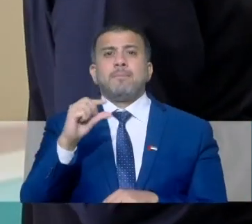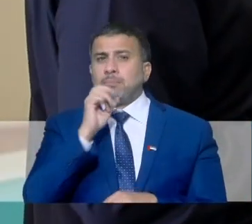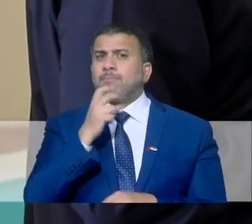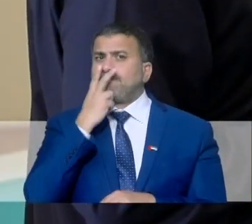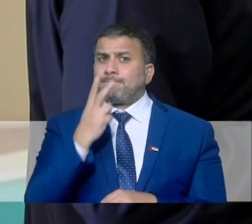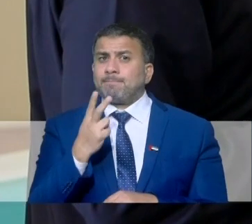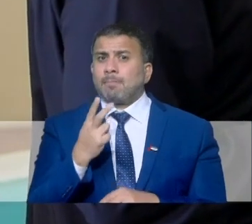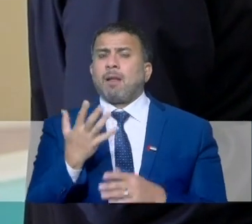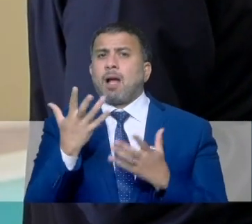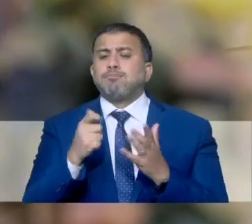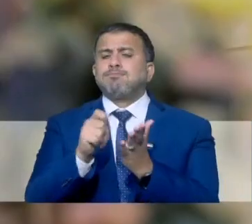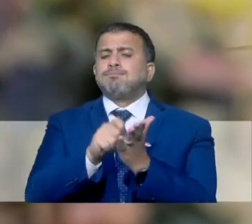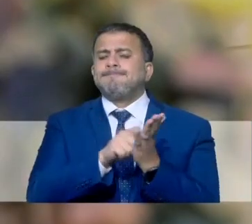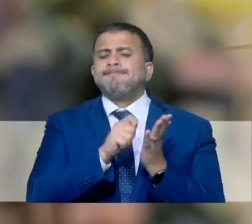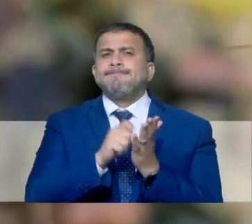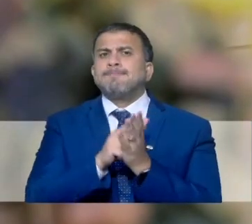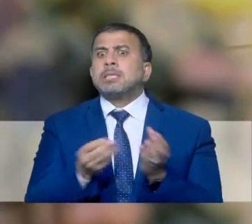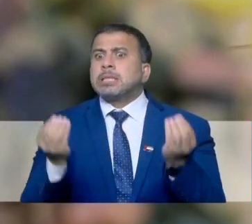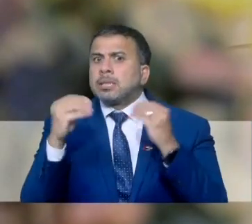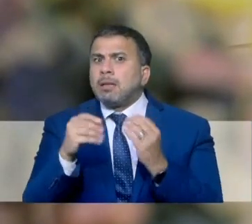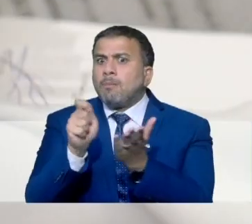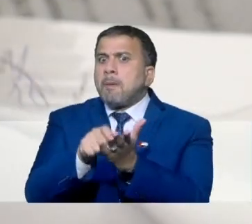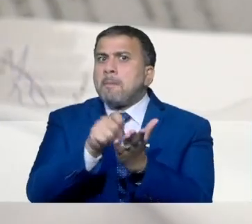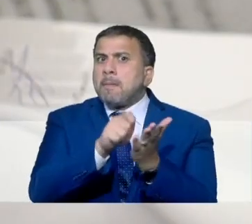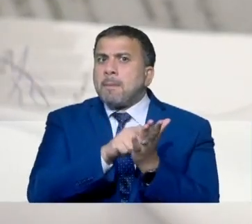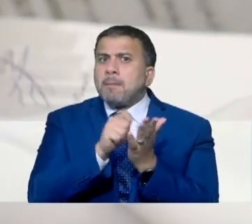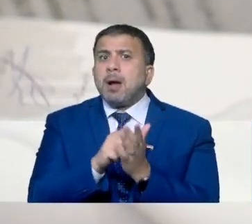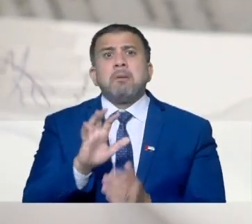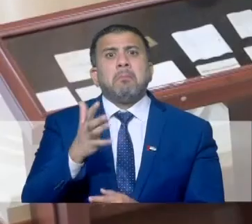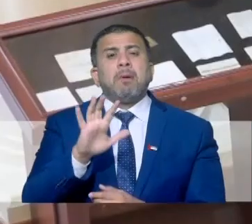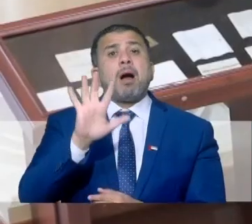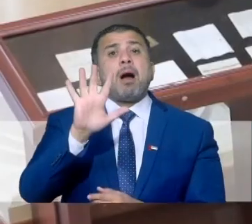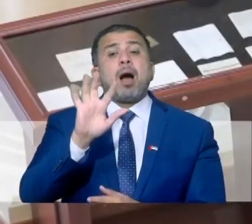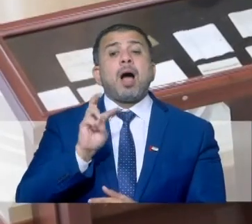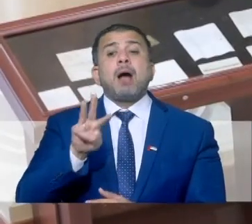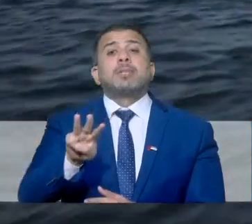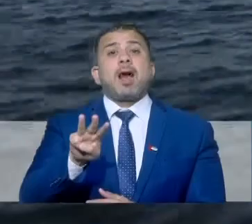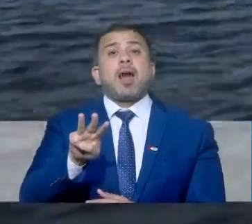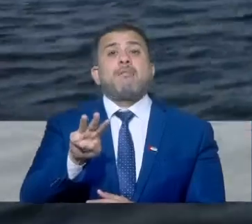شهد عدد المعاملات المنفذة زيادة كبيرة، حيث وصل إلى